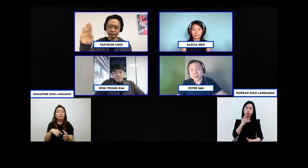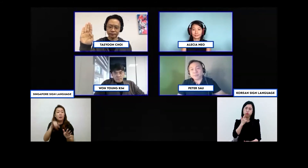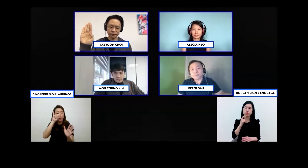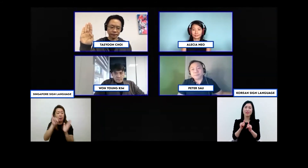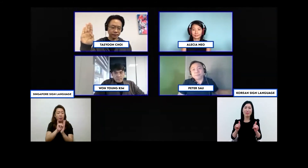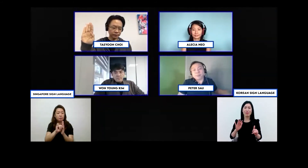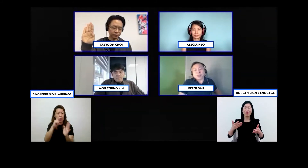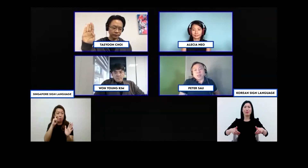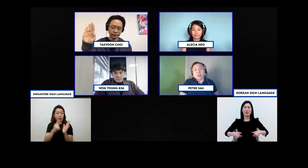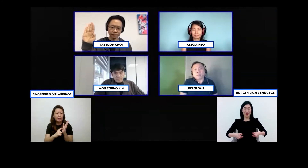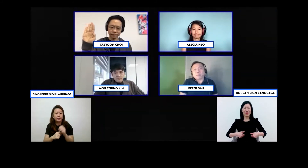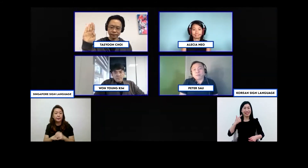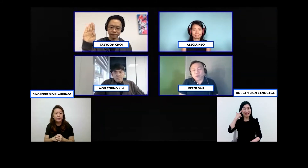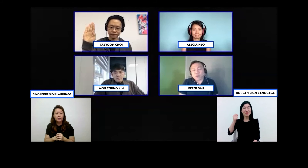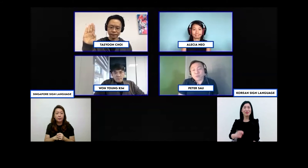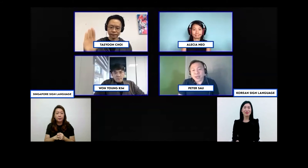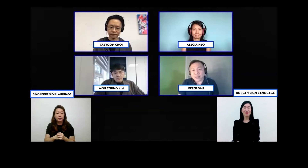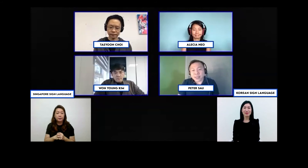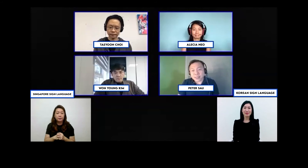recognized.